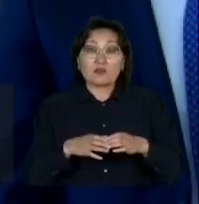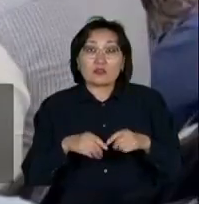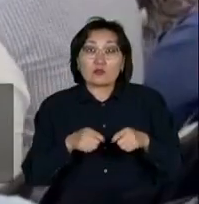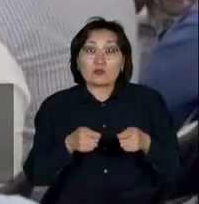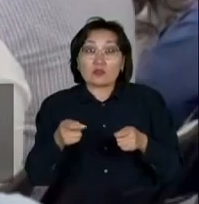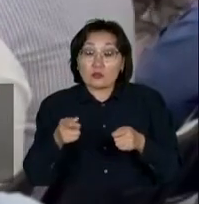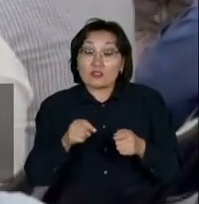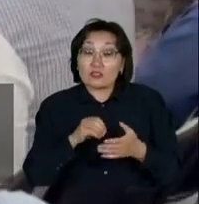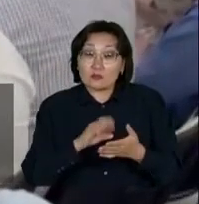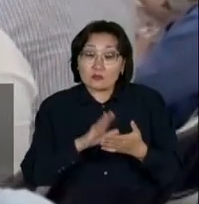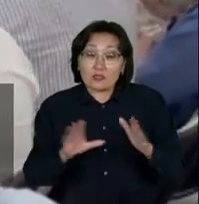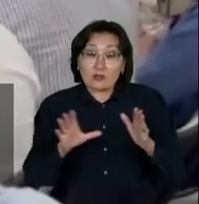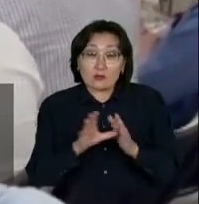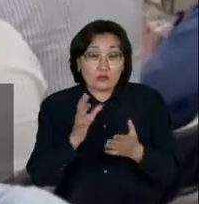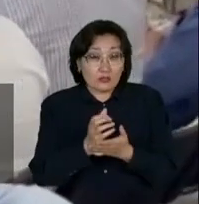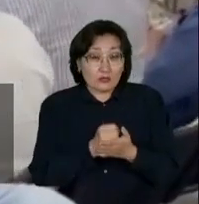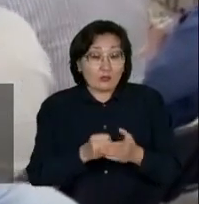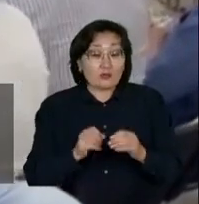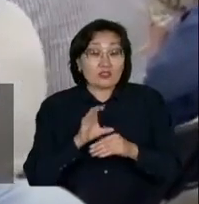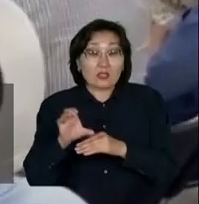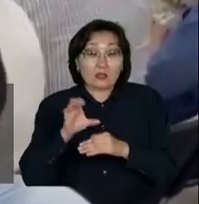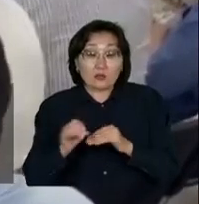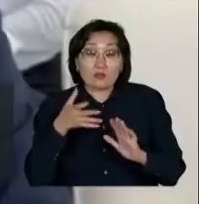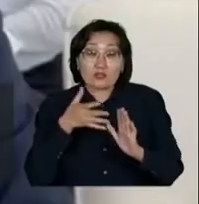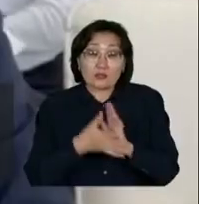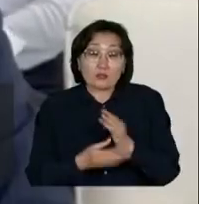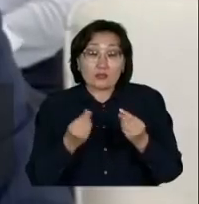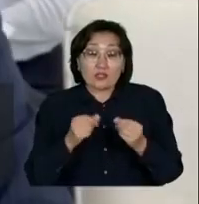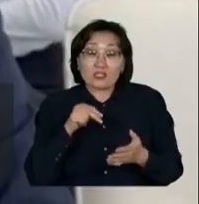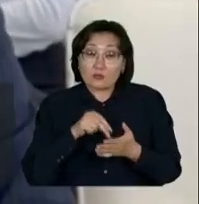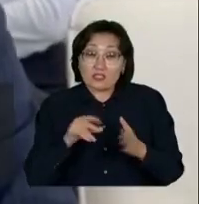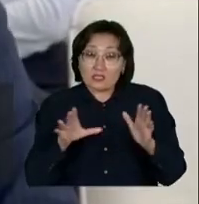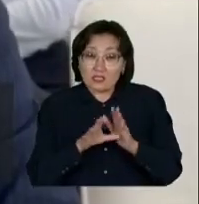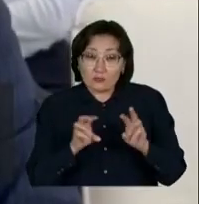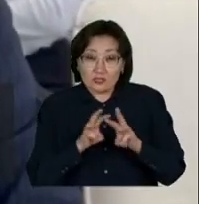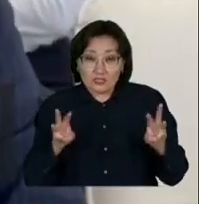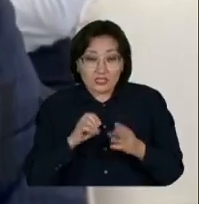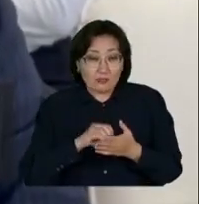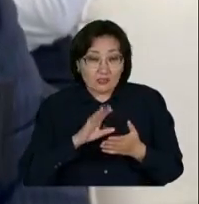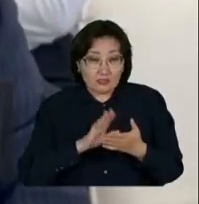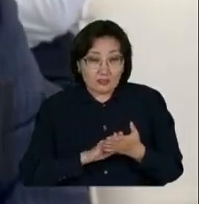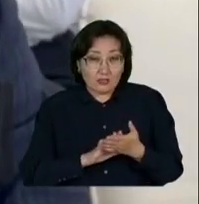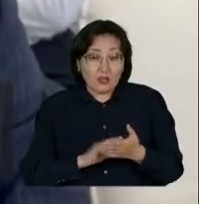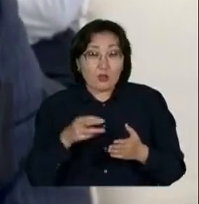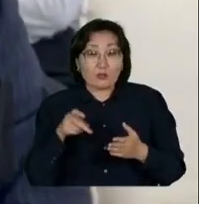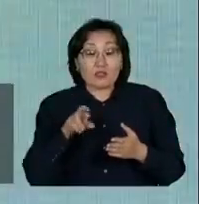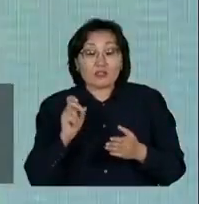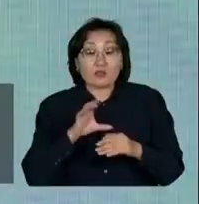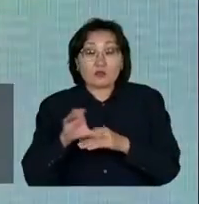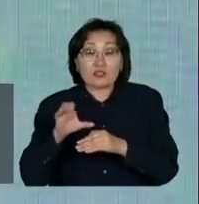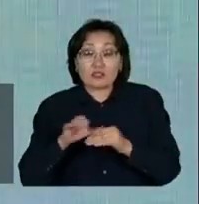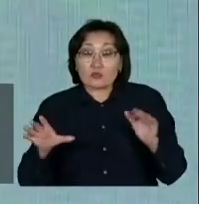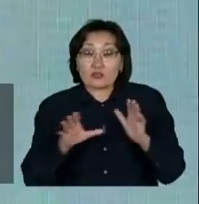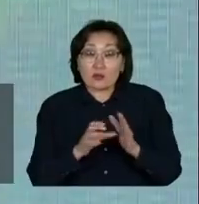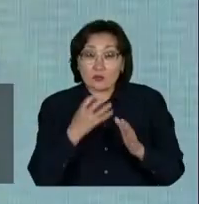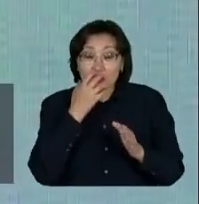бекітеді. Яғни энергия ресурстарды өндіруге кететін шығындардың тарифін энергетика министрлігі бекітеді. Ал маяк өндіретін жарық,